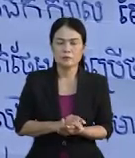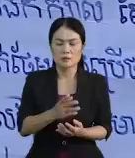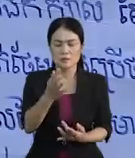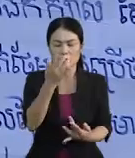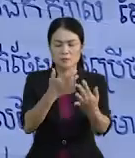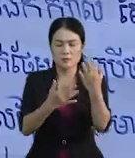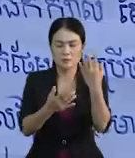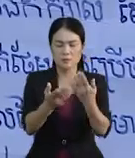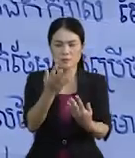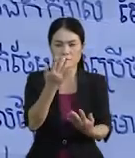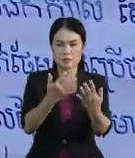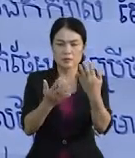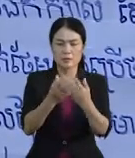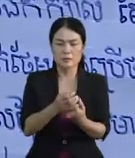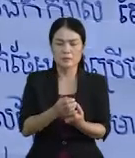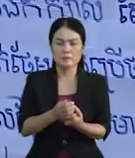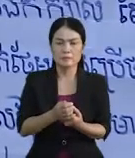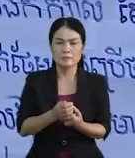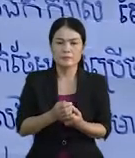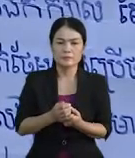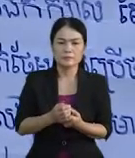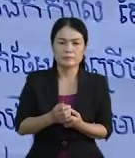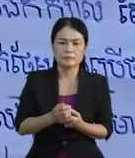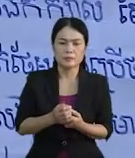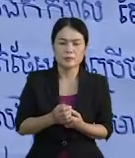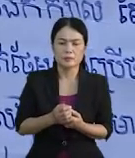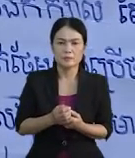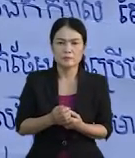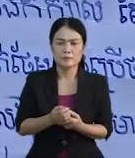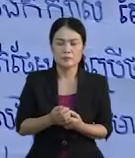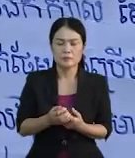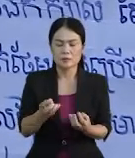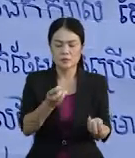của bà nã vô phơi từ đợt sờ